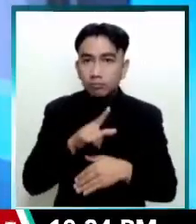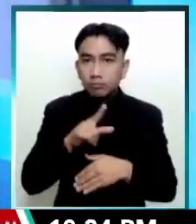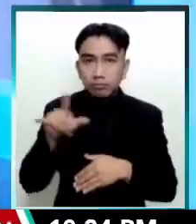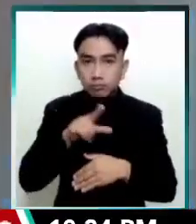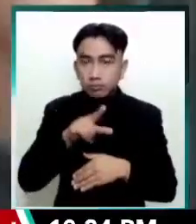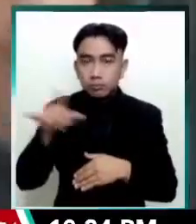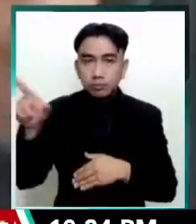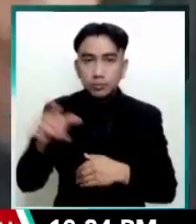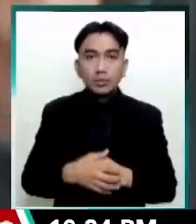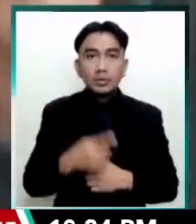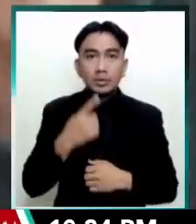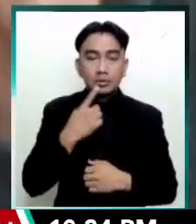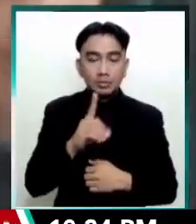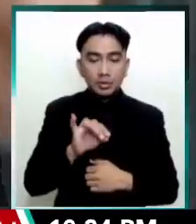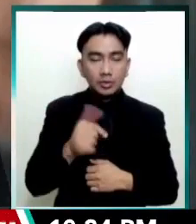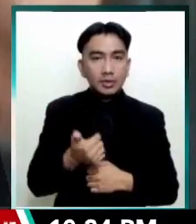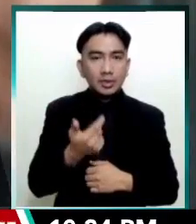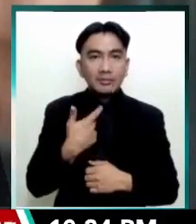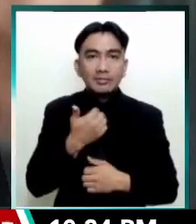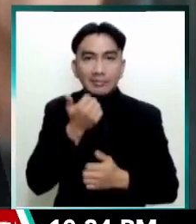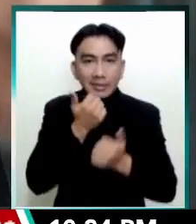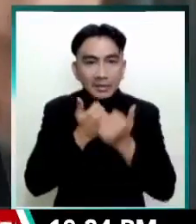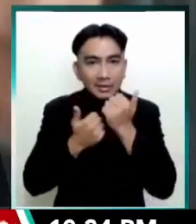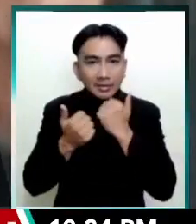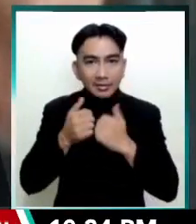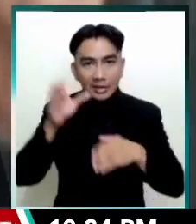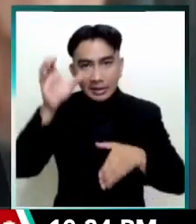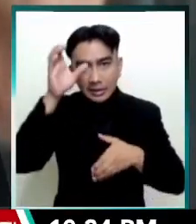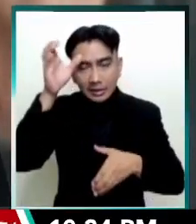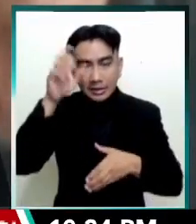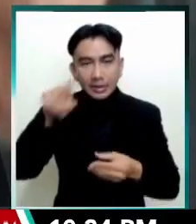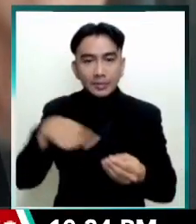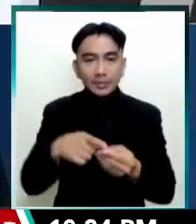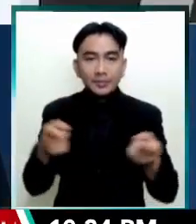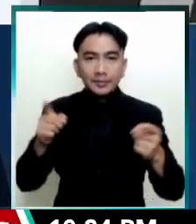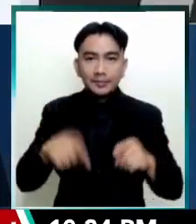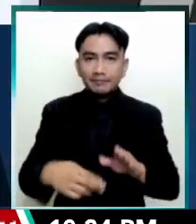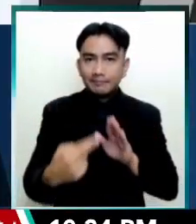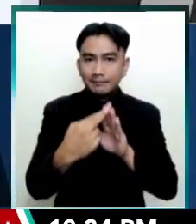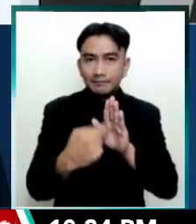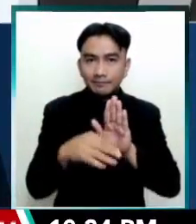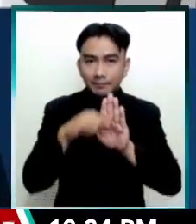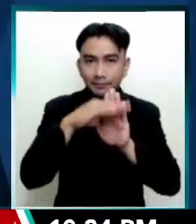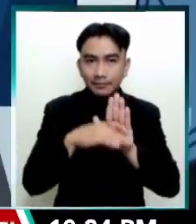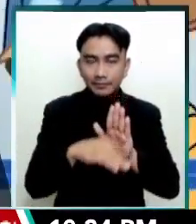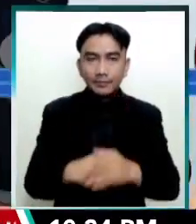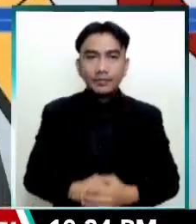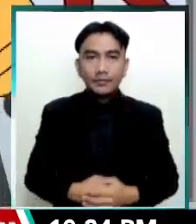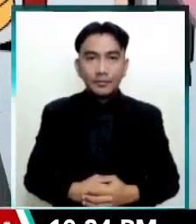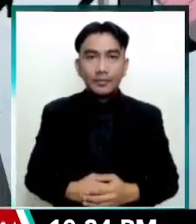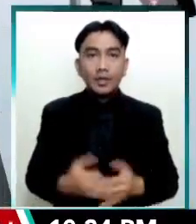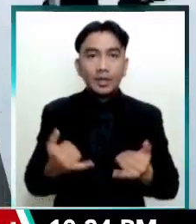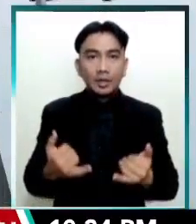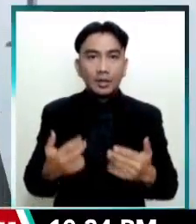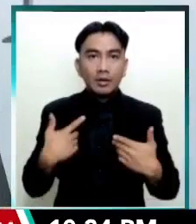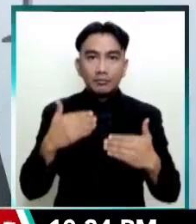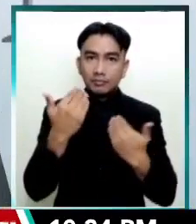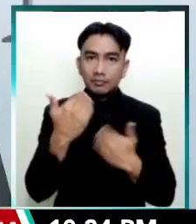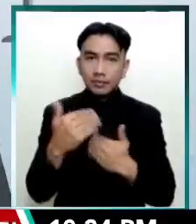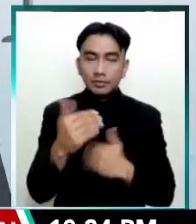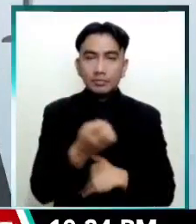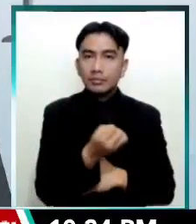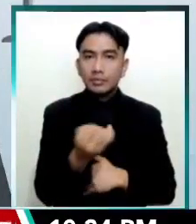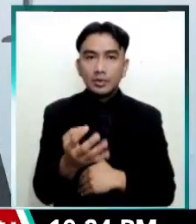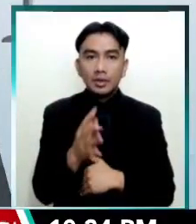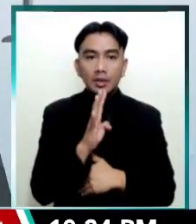ng miscommunication tungkol sa bagong guidelines. Sa naturang proseso, sisikapin daw limitahan sa 45 segundo